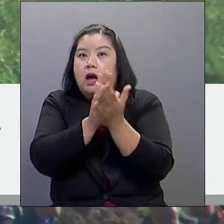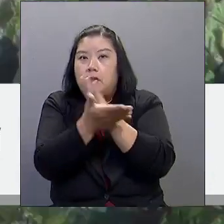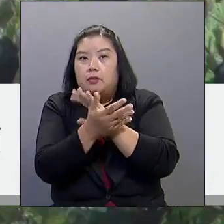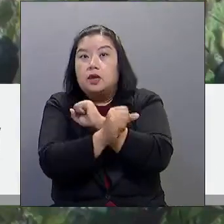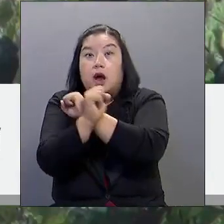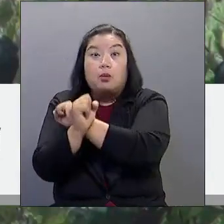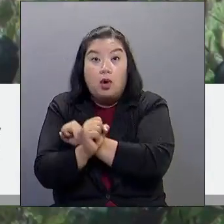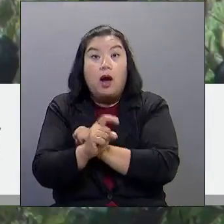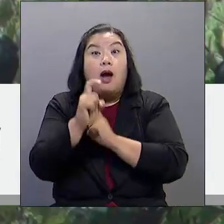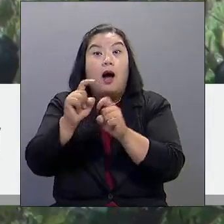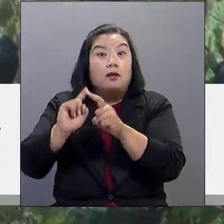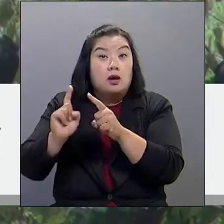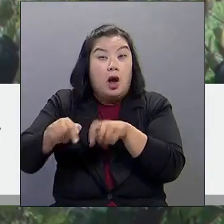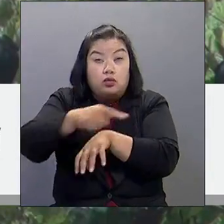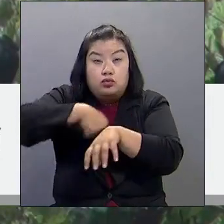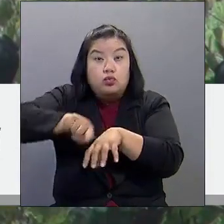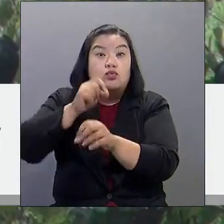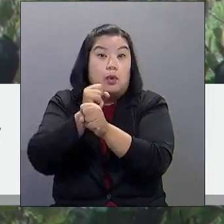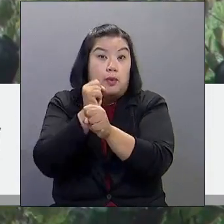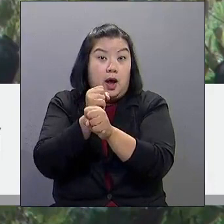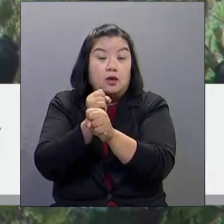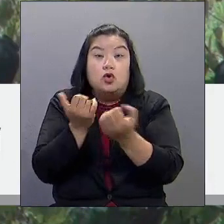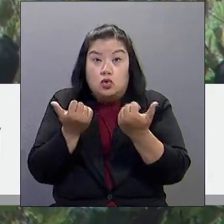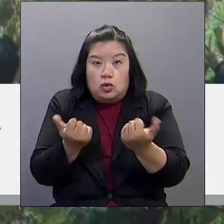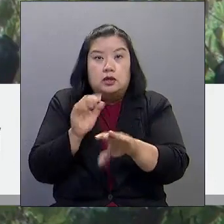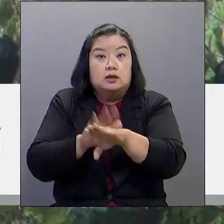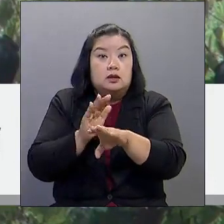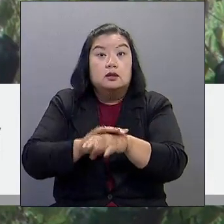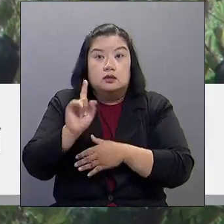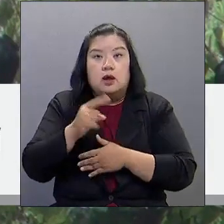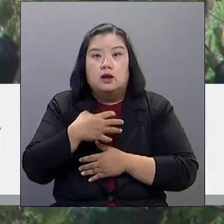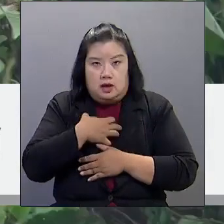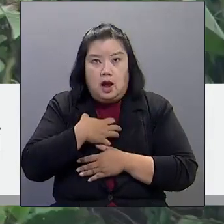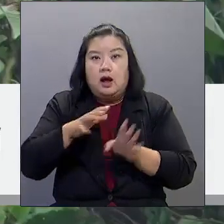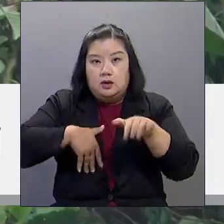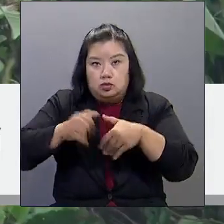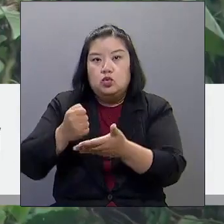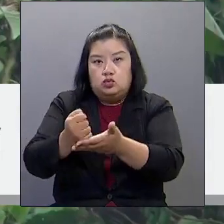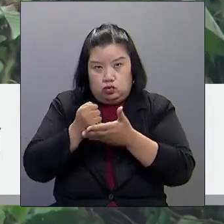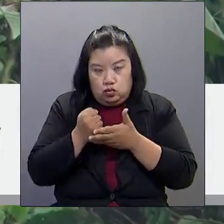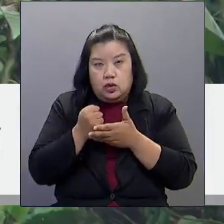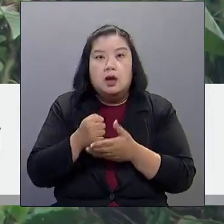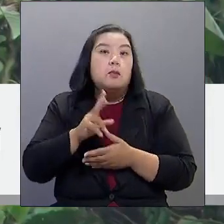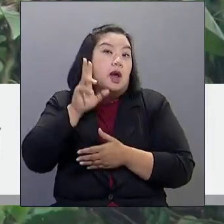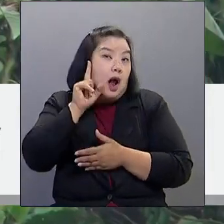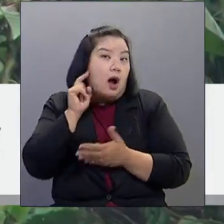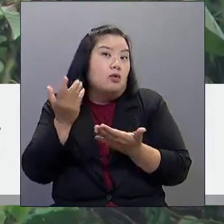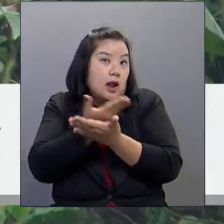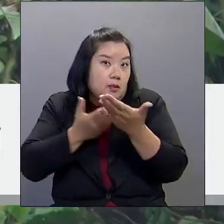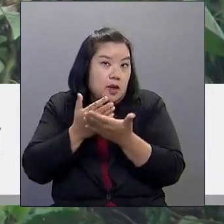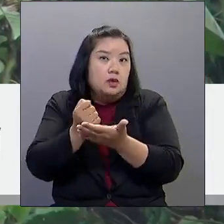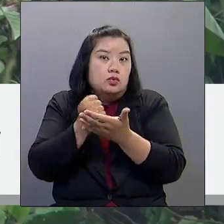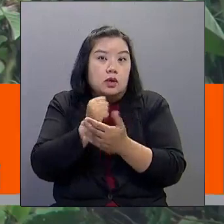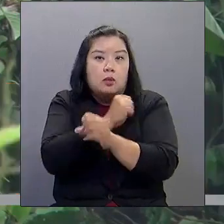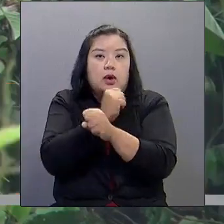อดภัยให้กับทุกหน่วยงานค่ะโดยเน้นย้ำว่าจะดึงประชาชนเข้ามามีส่วนร่วมในการป้องกันบ้านเมืองค่